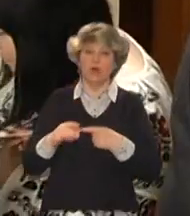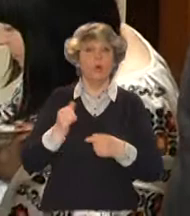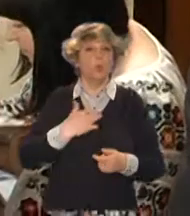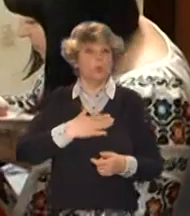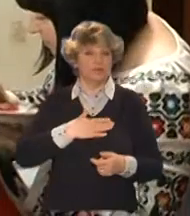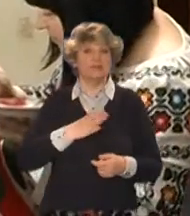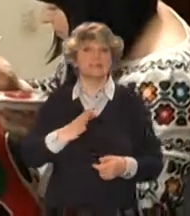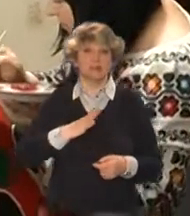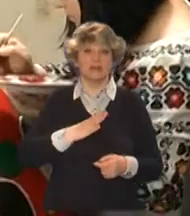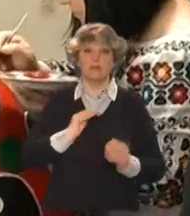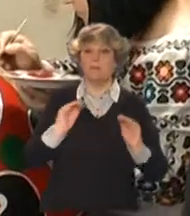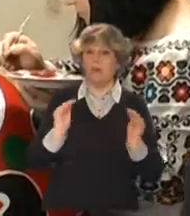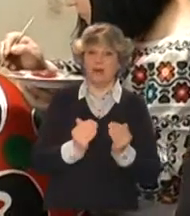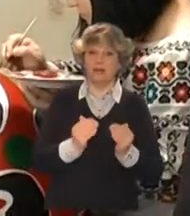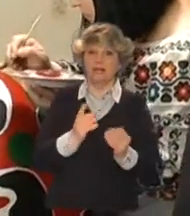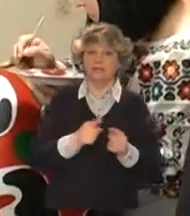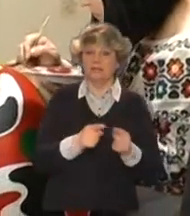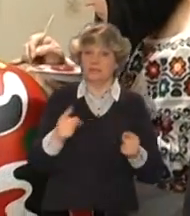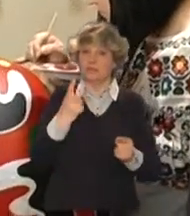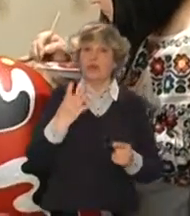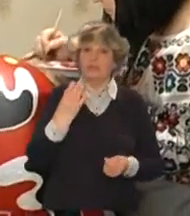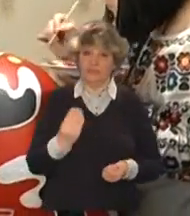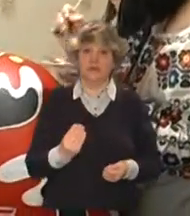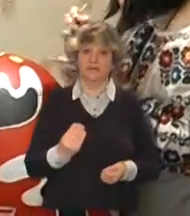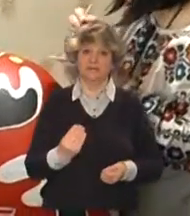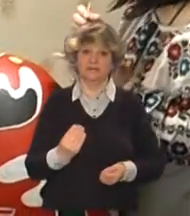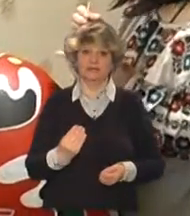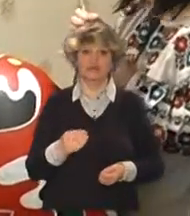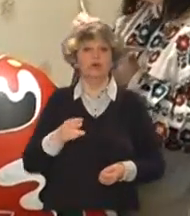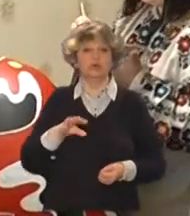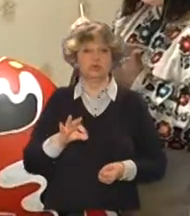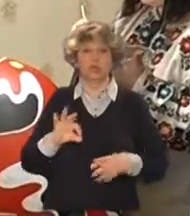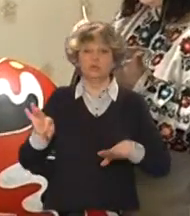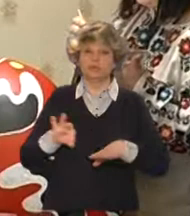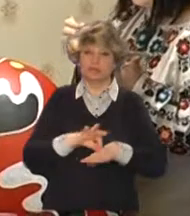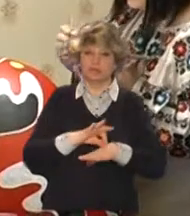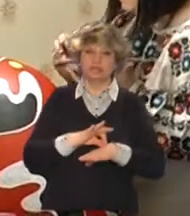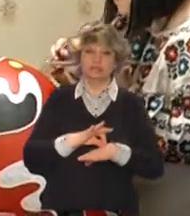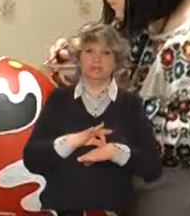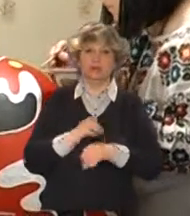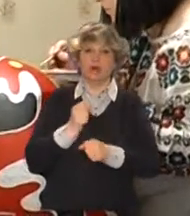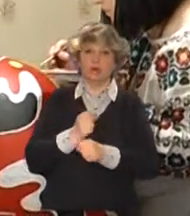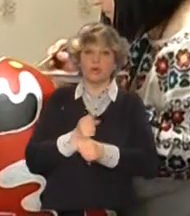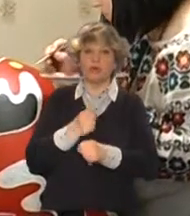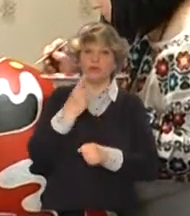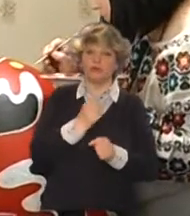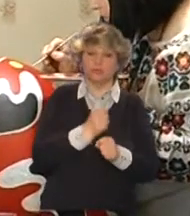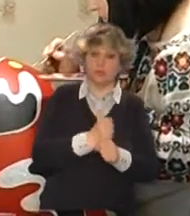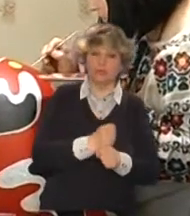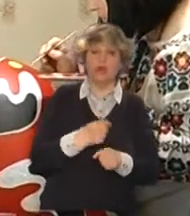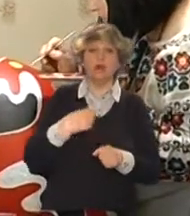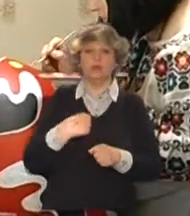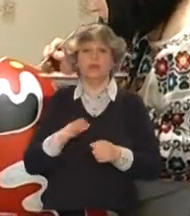він надзвичайно малий, це на протязі 2 днів, то дружина робила одну роботу, ми всі